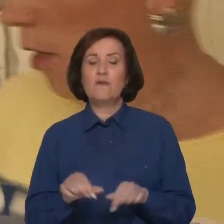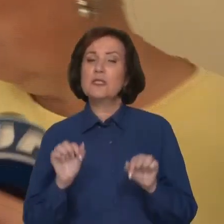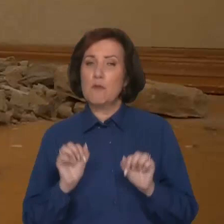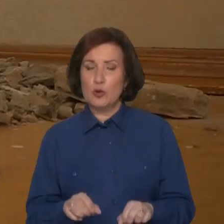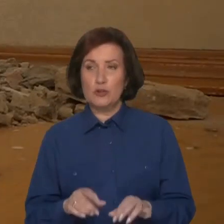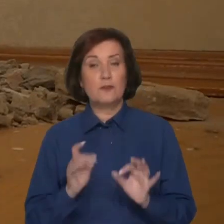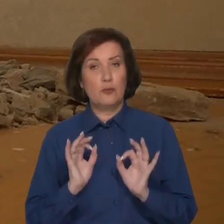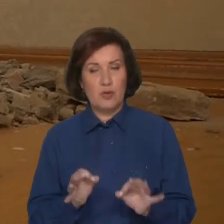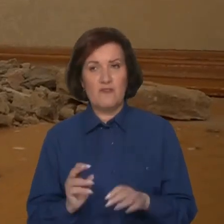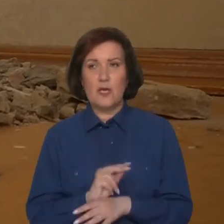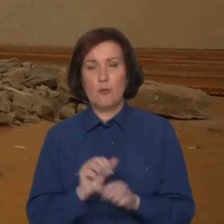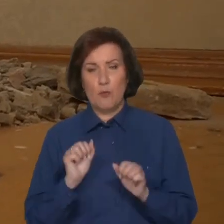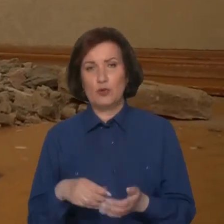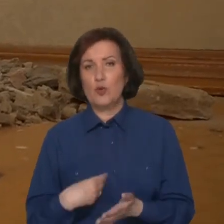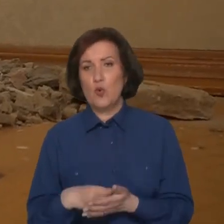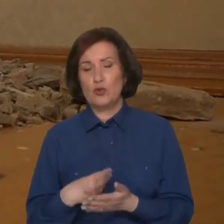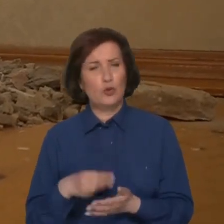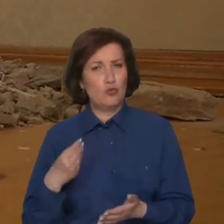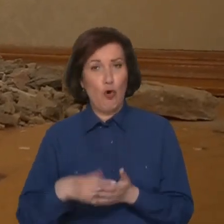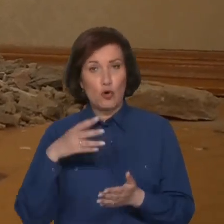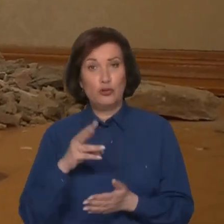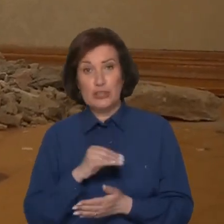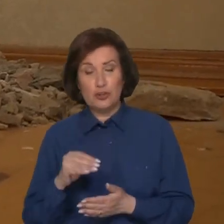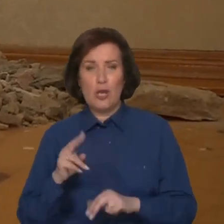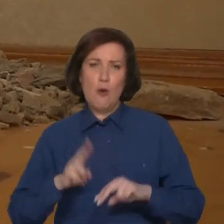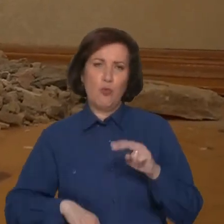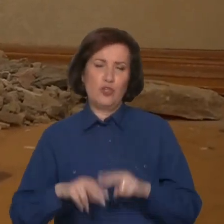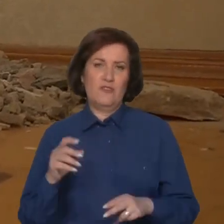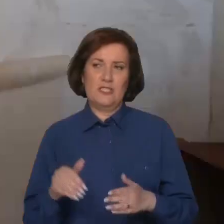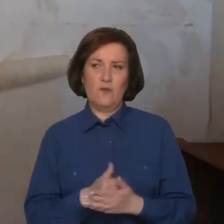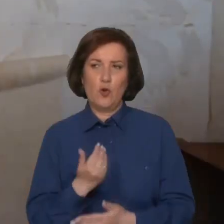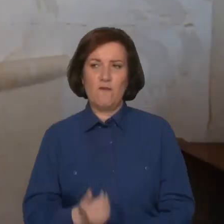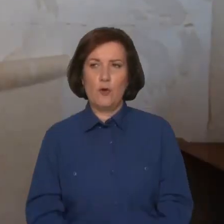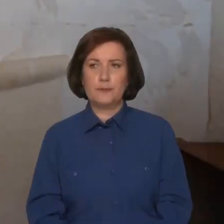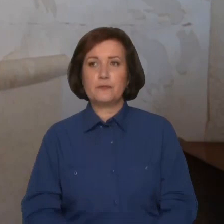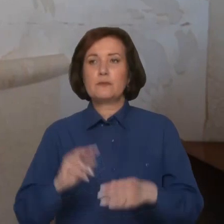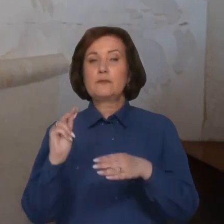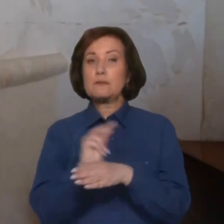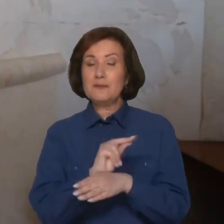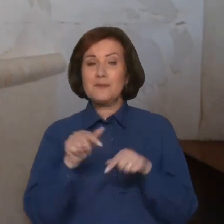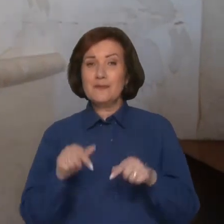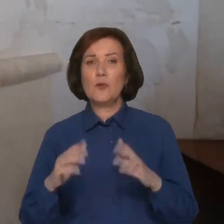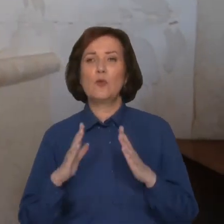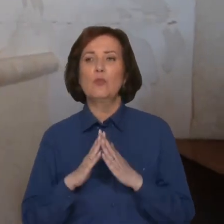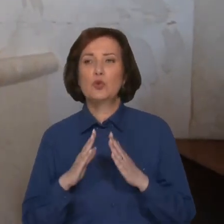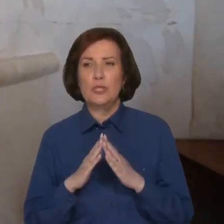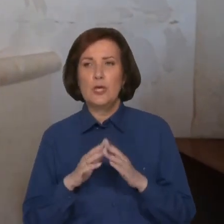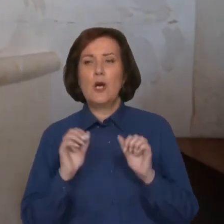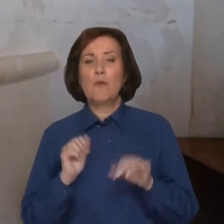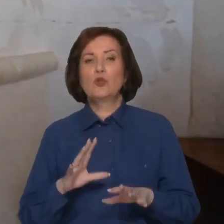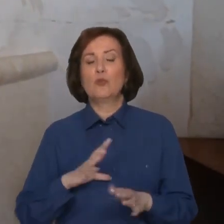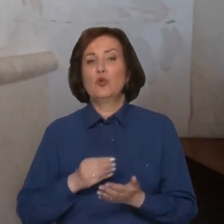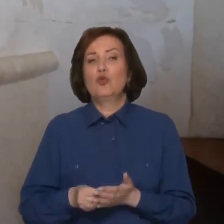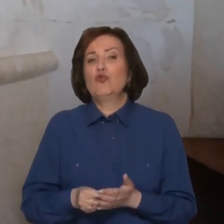можливо. Щоправда, ремонт може коштувати дорожче, ніж будівництво нового. Ремонт цього будинку може